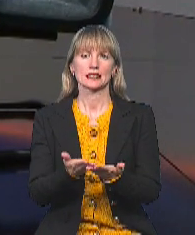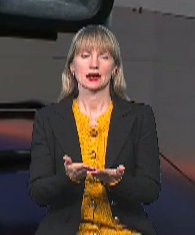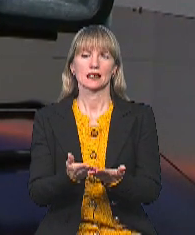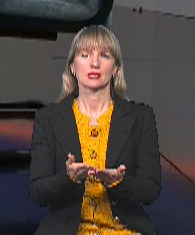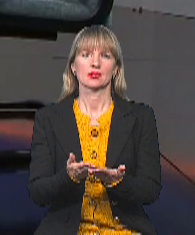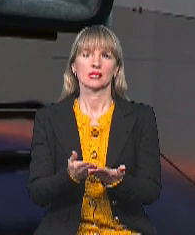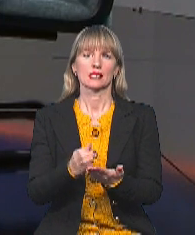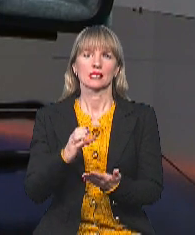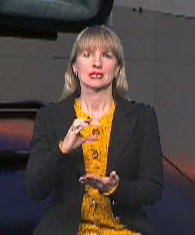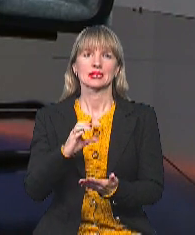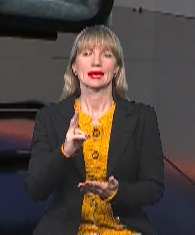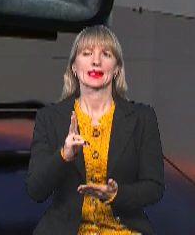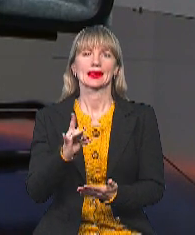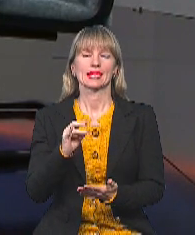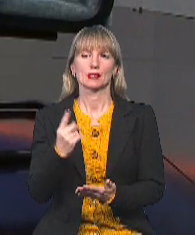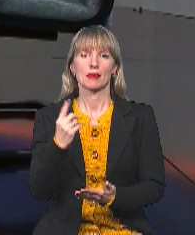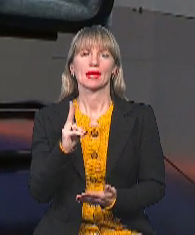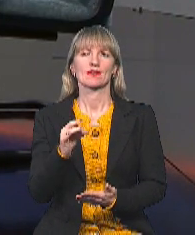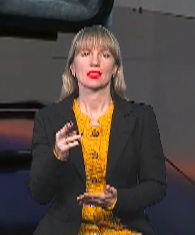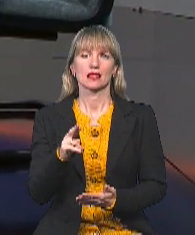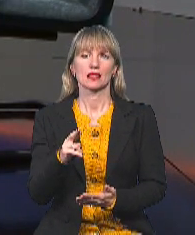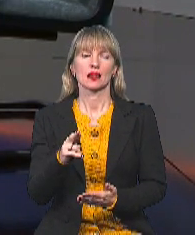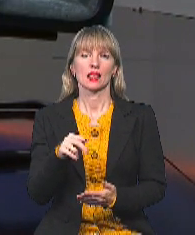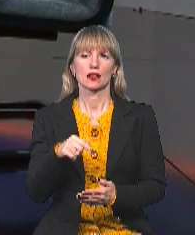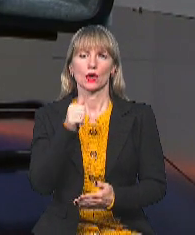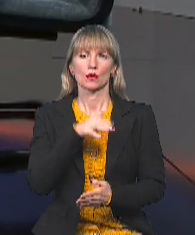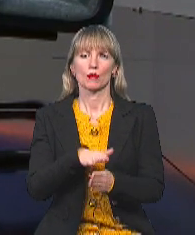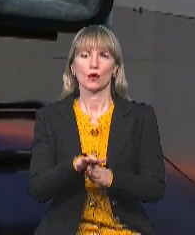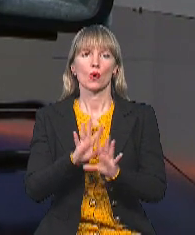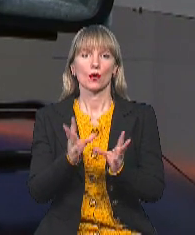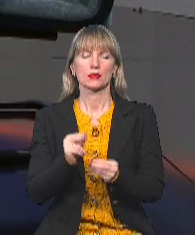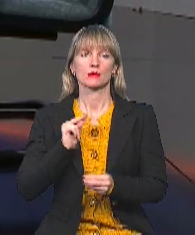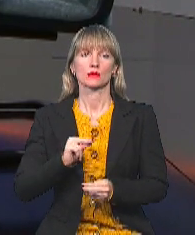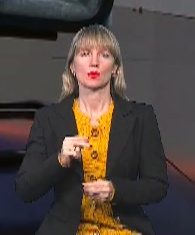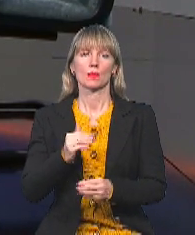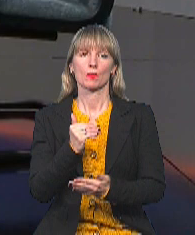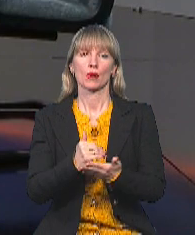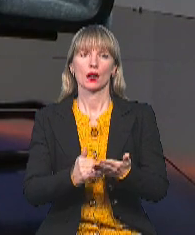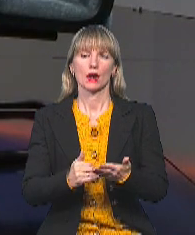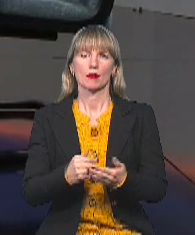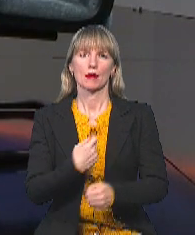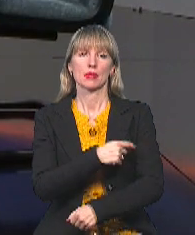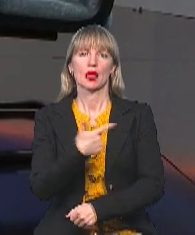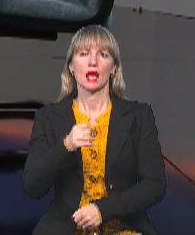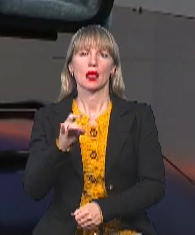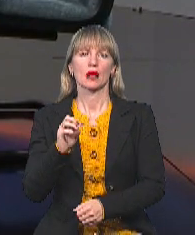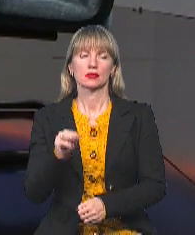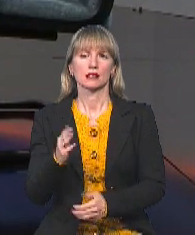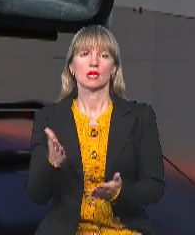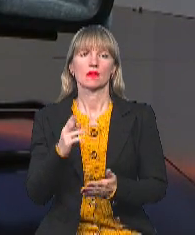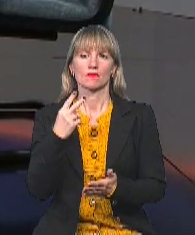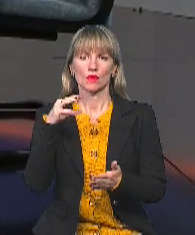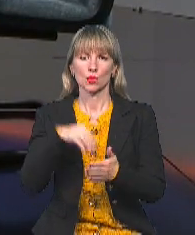з сайту, що з 1 квітня цього року у повному обсязі запрацює програма медичних гарантій, яка включає